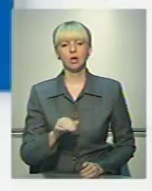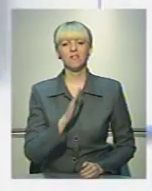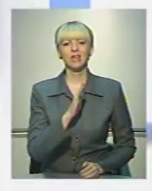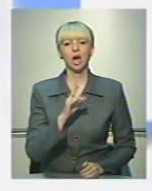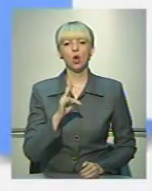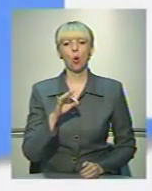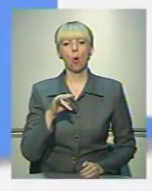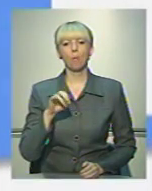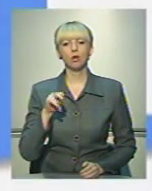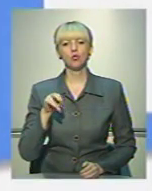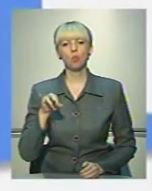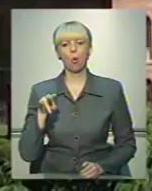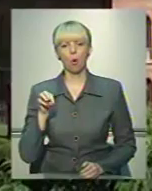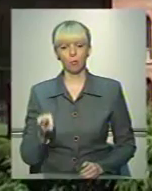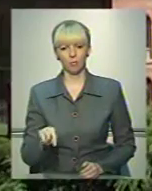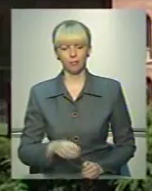Копачуком.